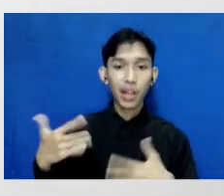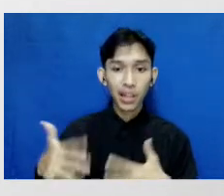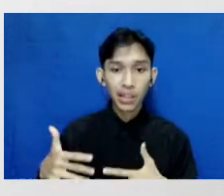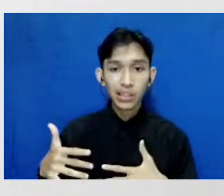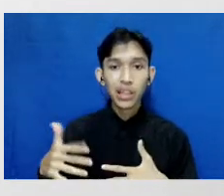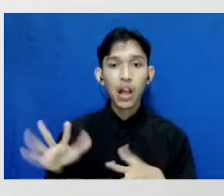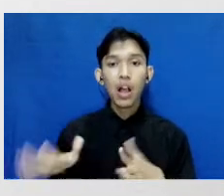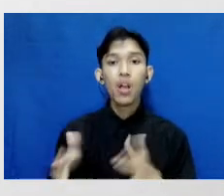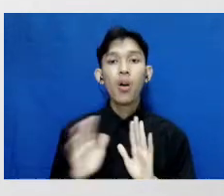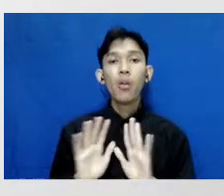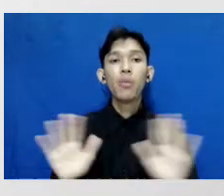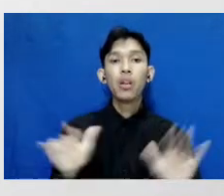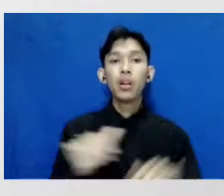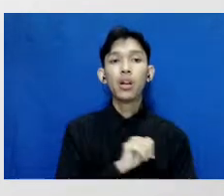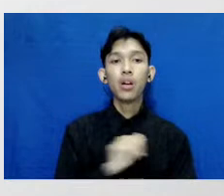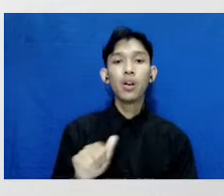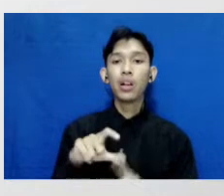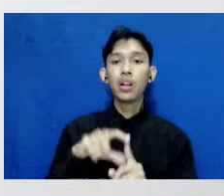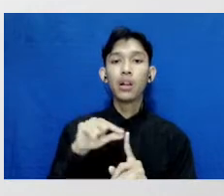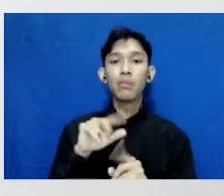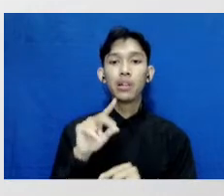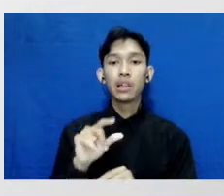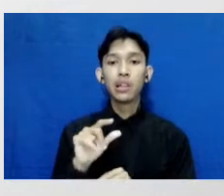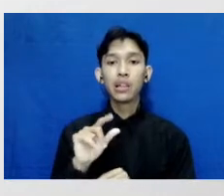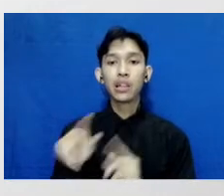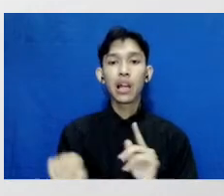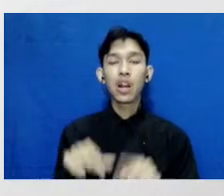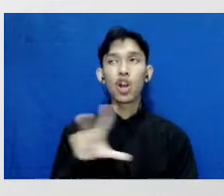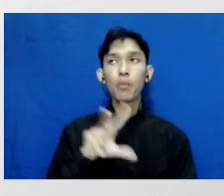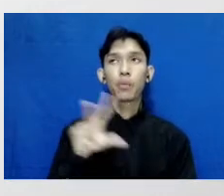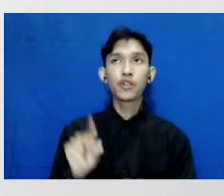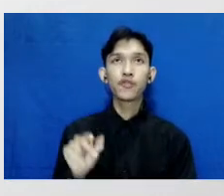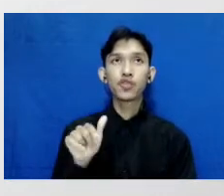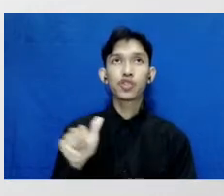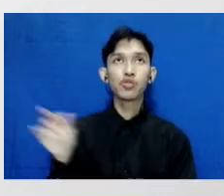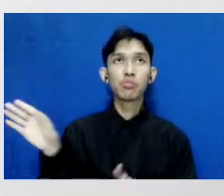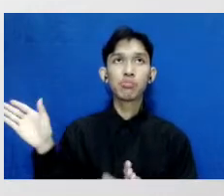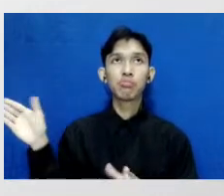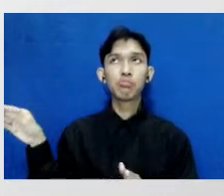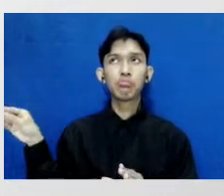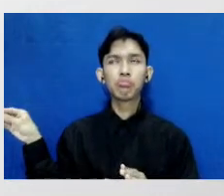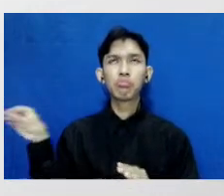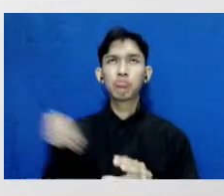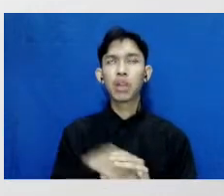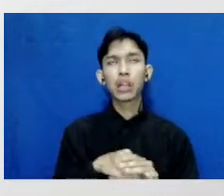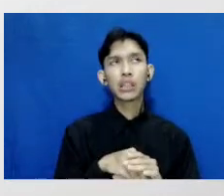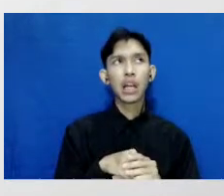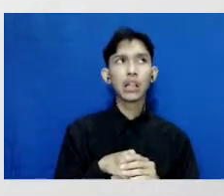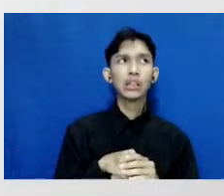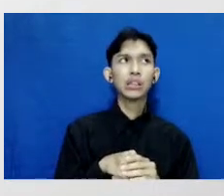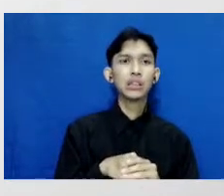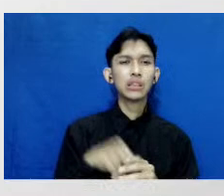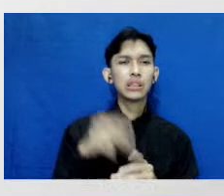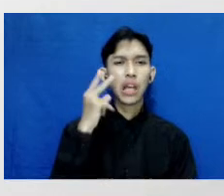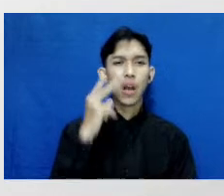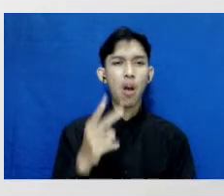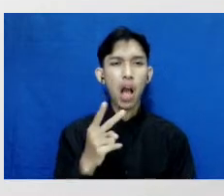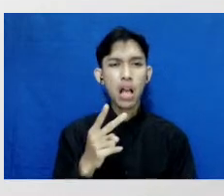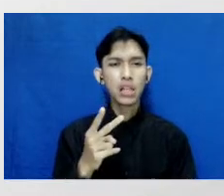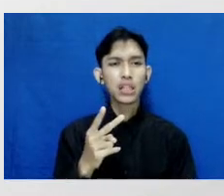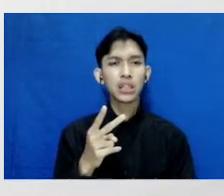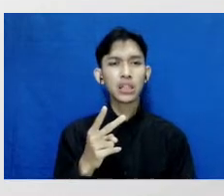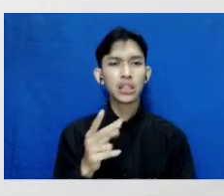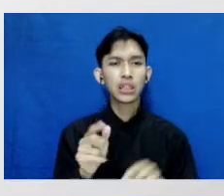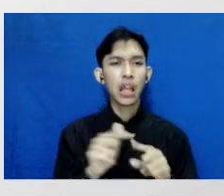sebagian besar anggota DPR adalah kan Kominfo menjadi bagian entitas yang diawasi, kok